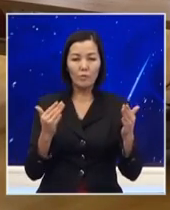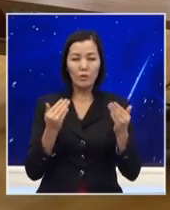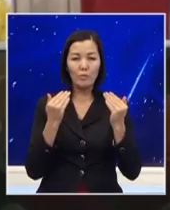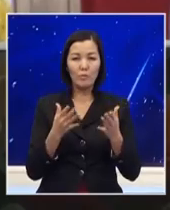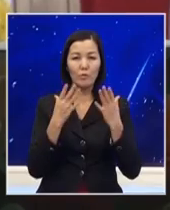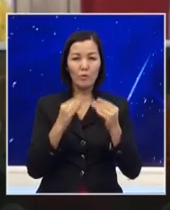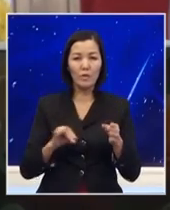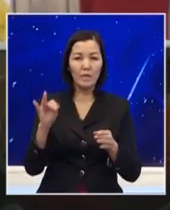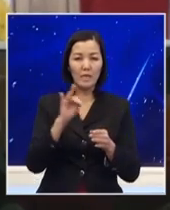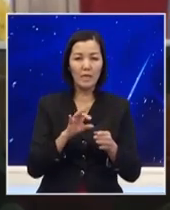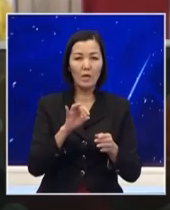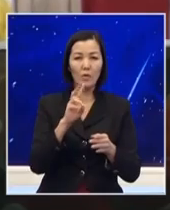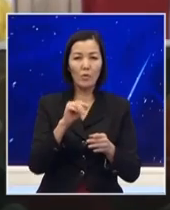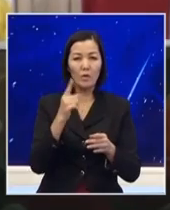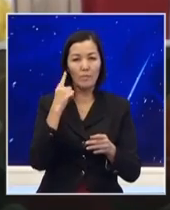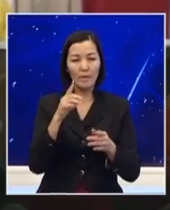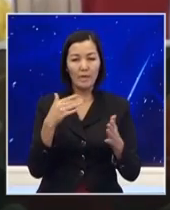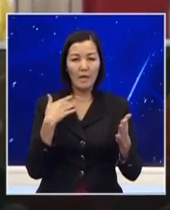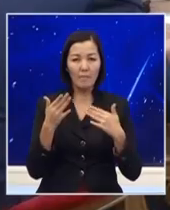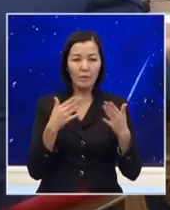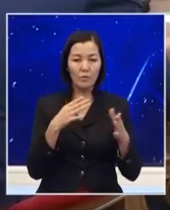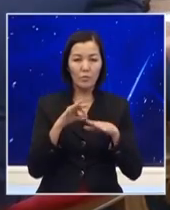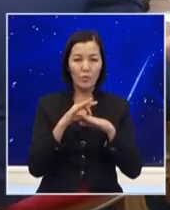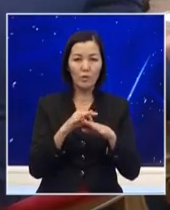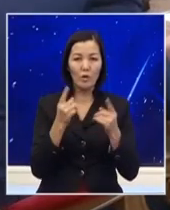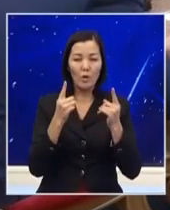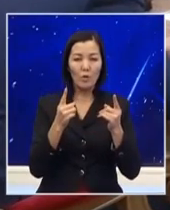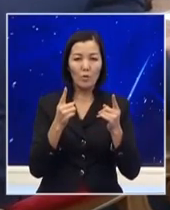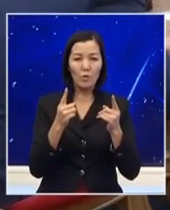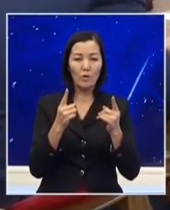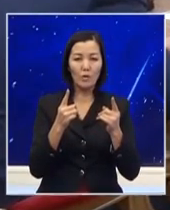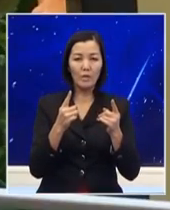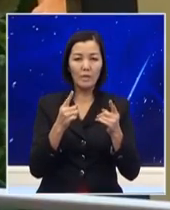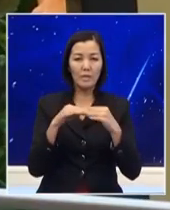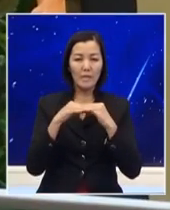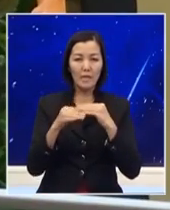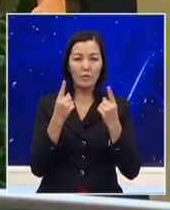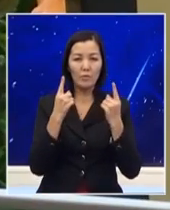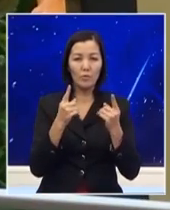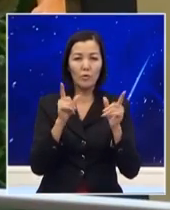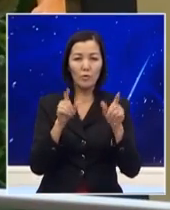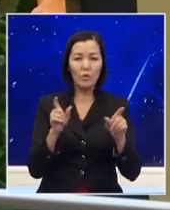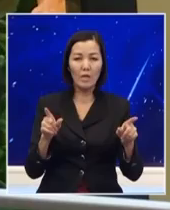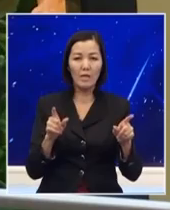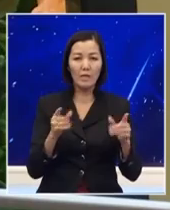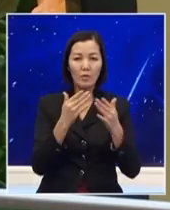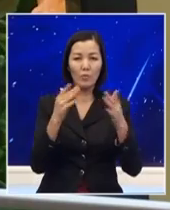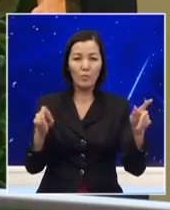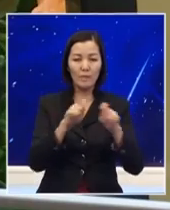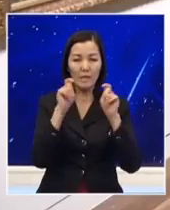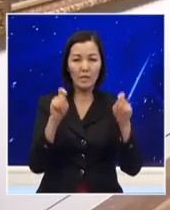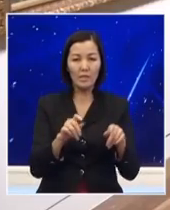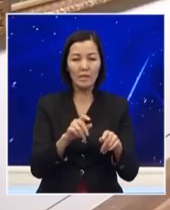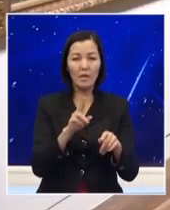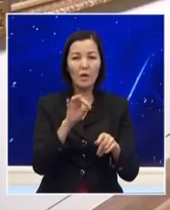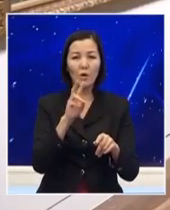елбасының тарихи рөлі туралы пікір алмасу өтті. Және ұлы даланың ұлы тұлғалары көрмесі ашылды. Көрмеде Әбу Насыр әл-Фараби,